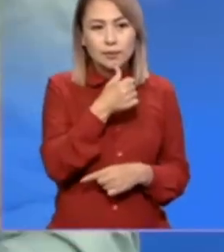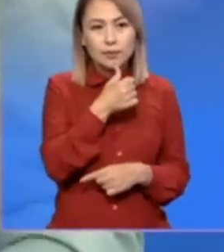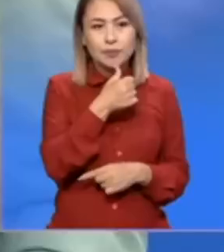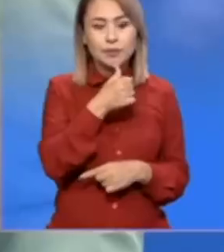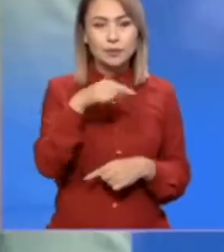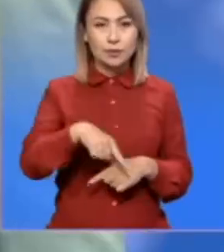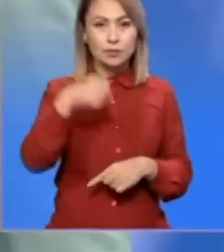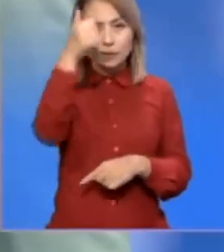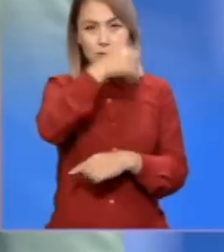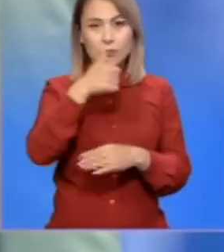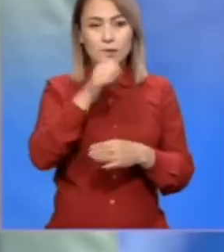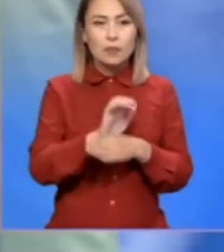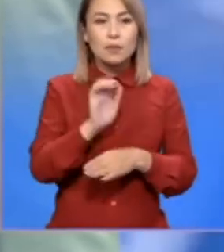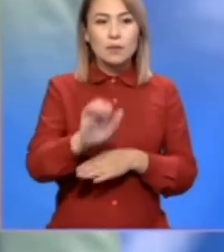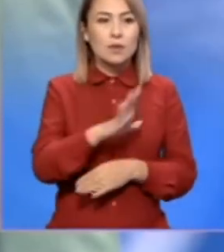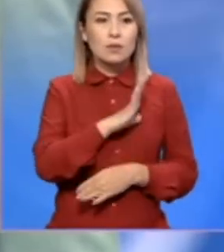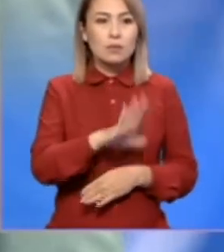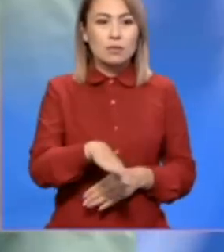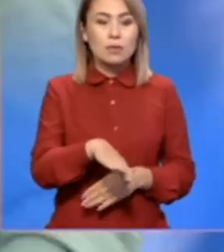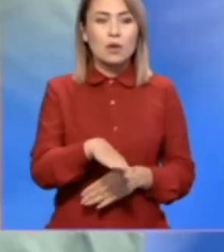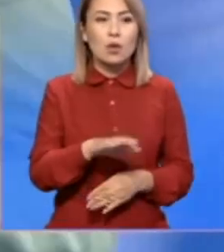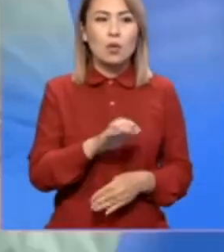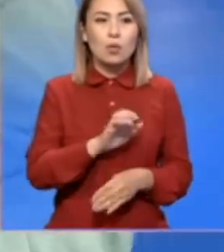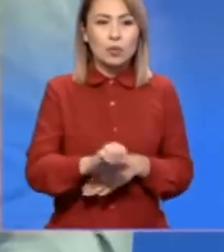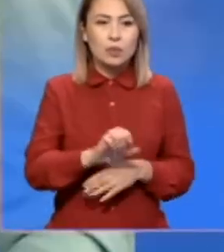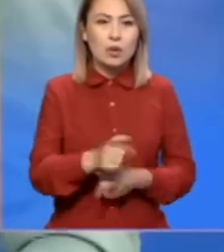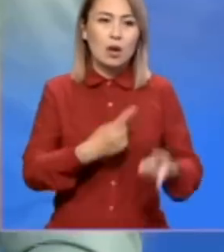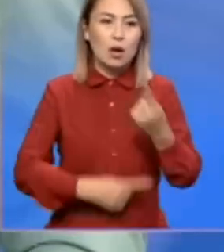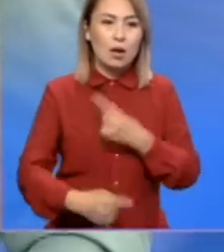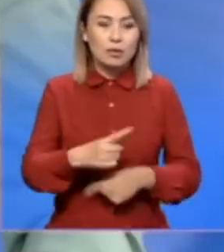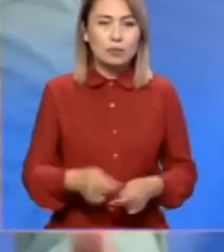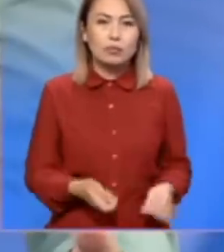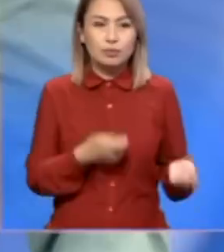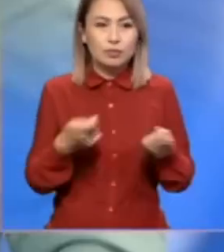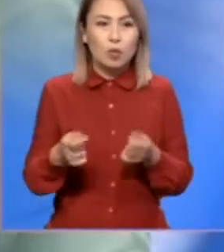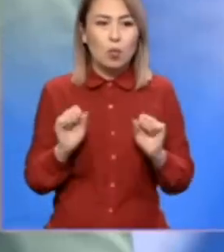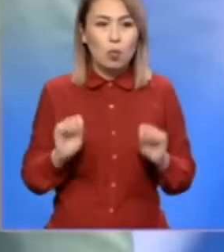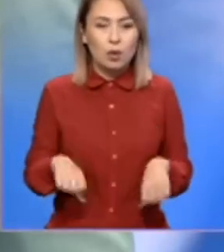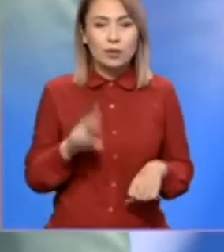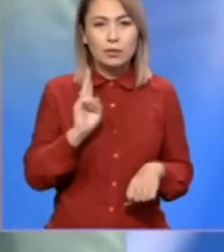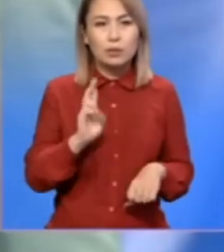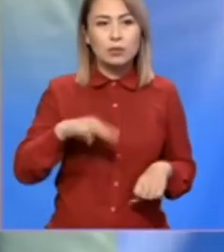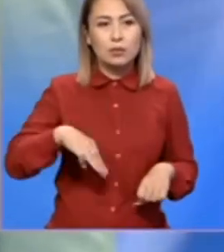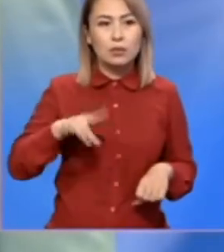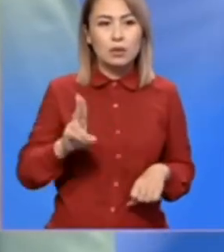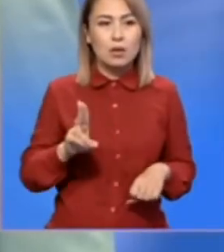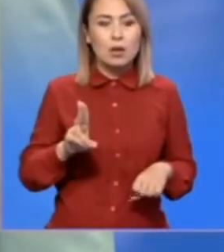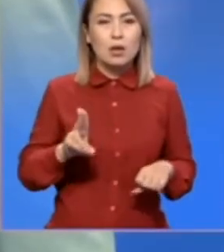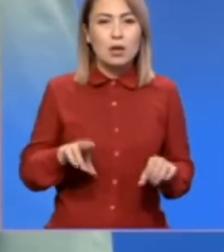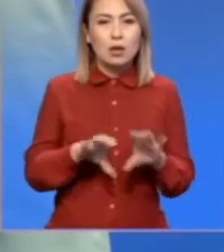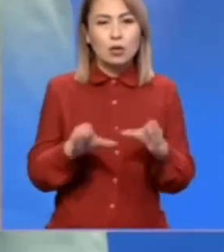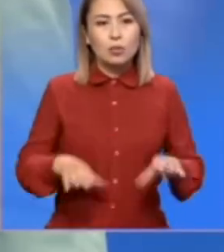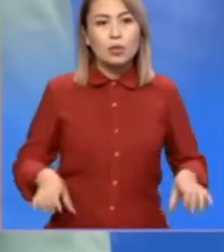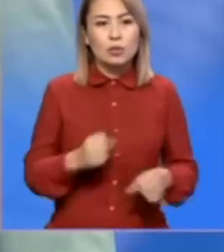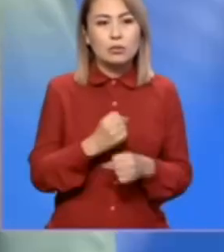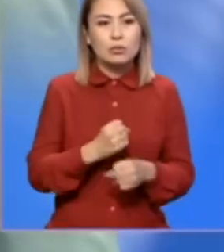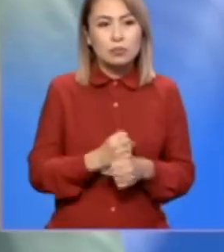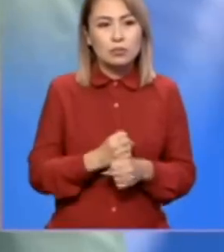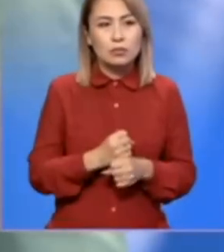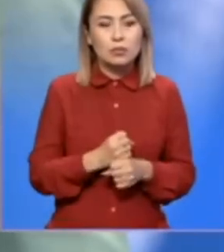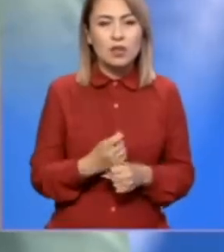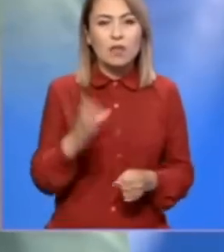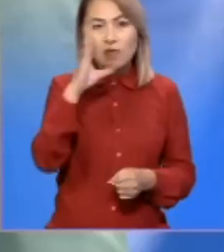осы айда жібермеген өнімдерімізді қайтадан жеткізуге мүмкіндік бар. Өйткені КТК құбырының мүмкіндігі өте